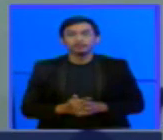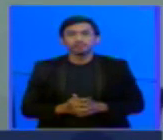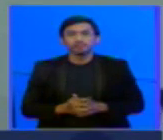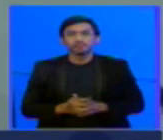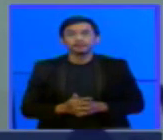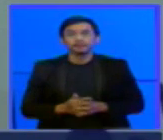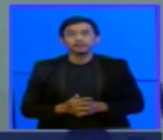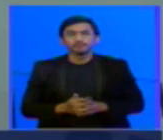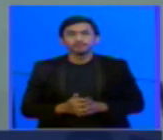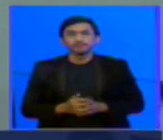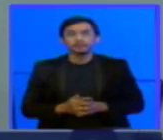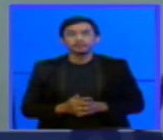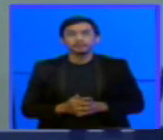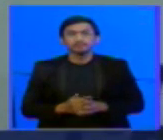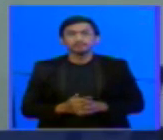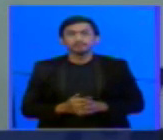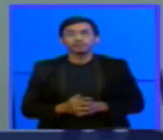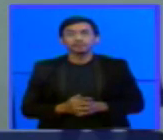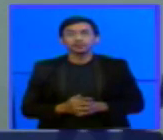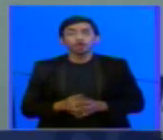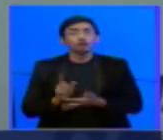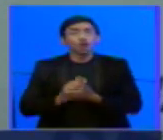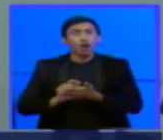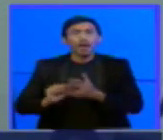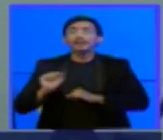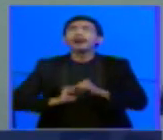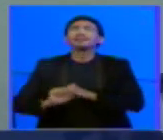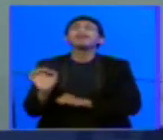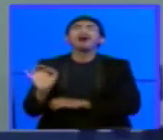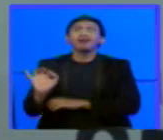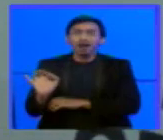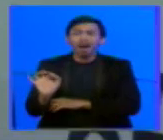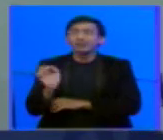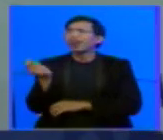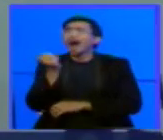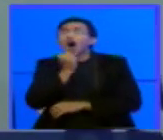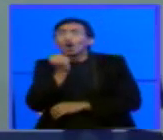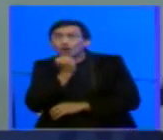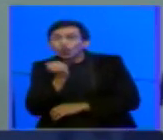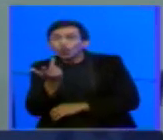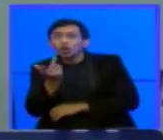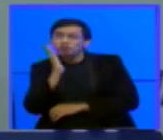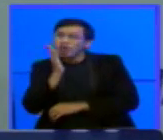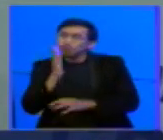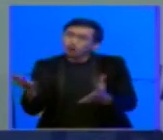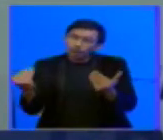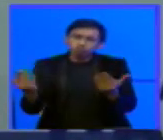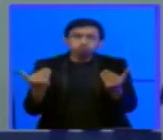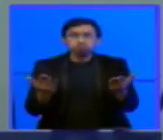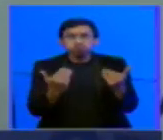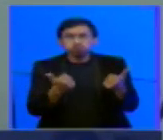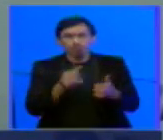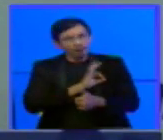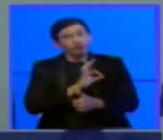sekolah tidak ada kegiatan, daripada dia nganggur, lebih baik kita rekrut pemuda-muda yang seperti Fitra itu kan berguna untuk